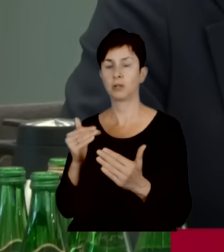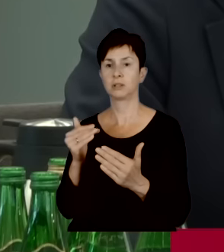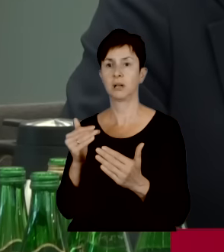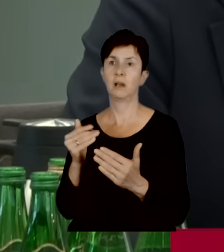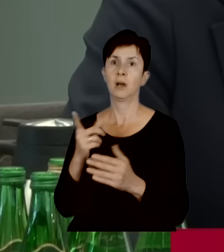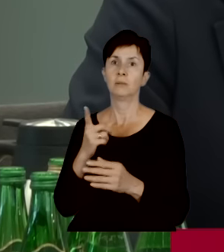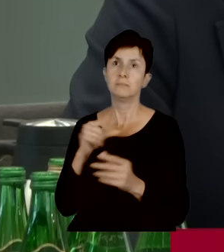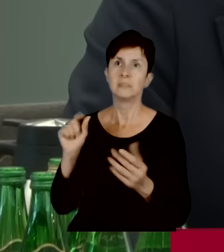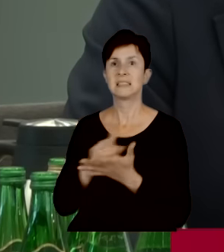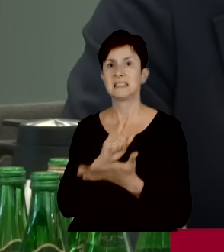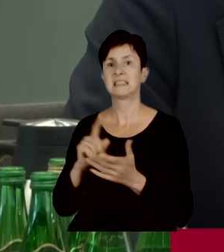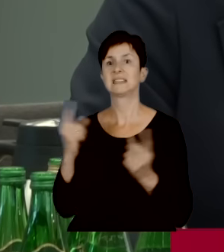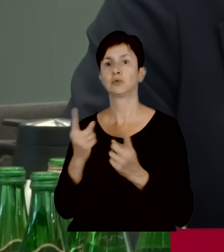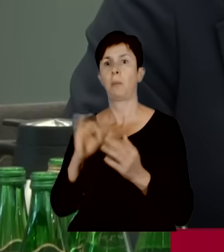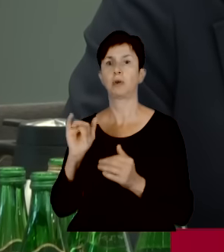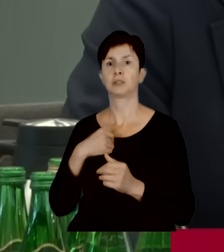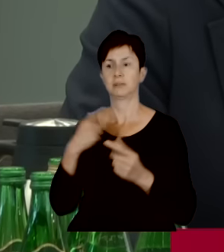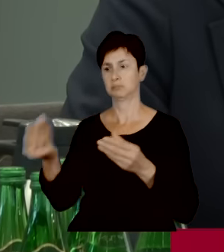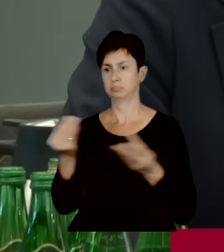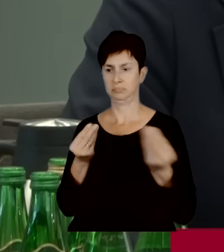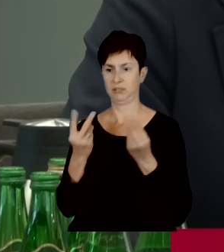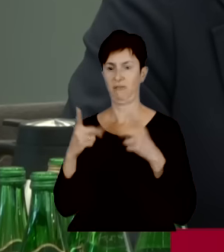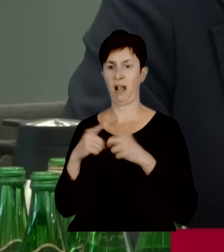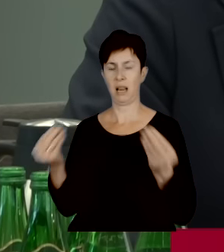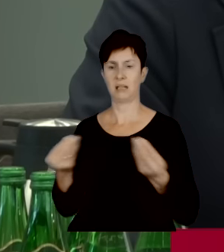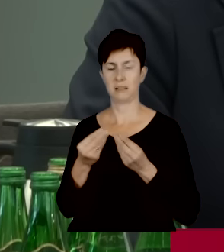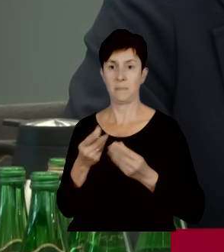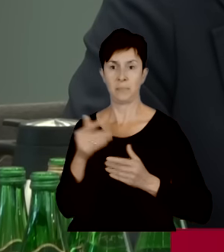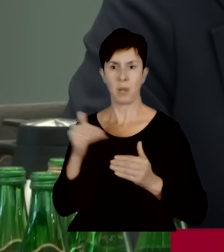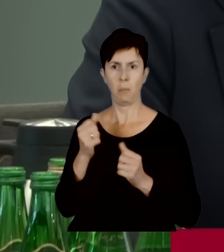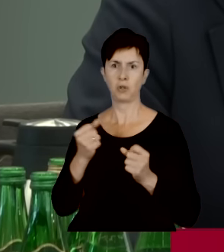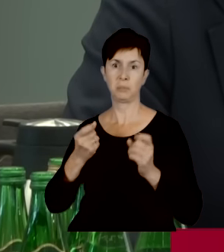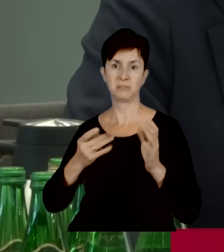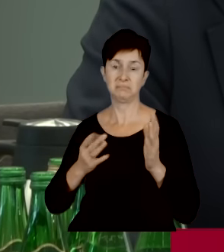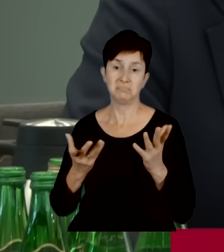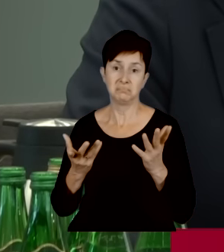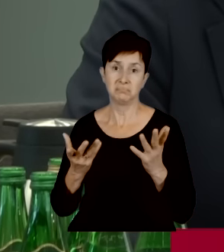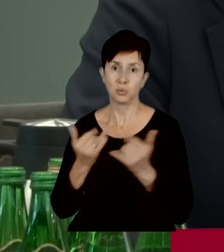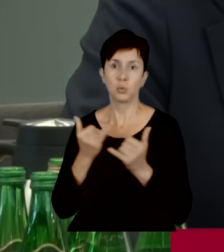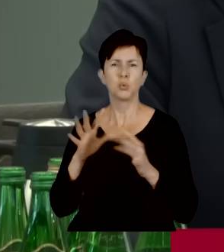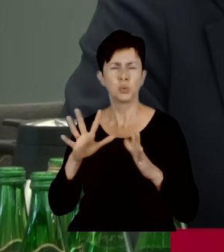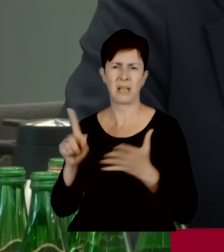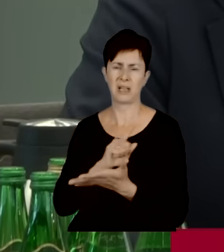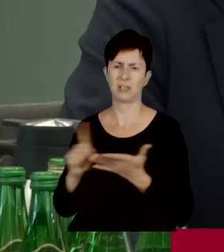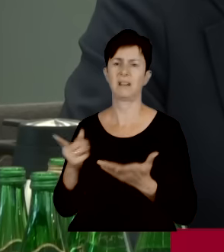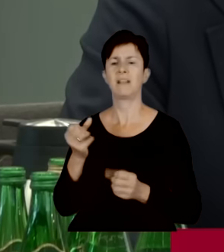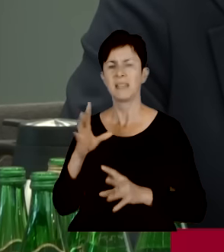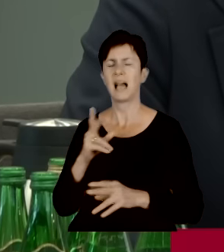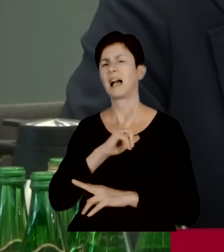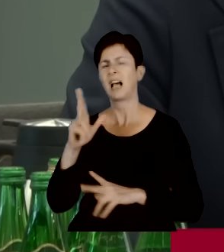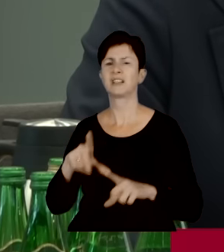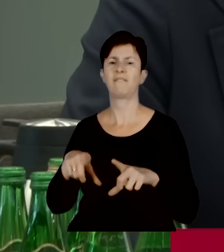nieprawidłowości i co więcej mogło dochodzić naprawdę na wysoką bardzo skalę nie tylko i wyłącznie pojedynczych bo oczywiście przy każdych wyborach